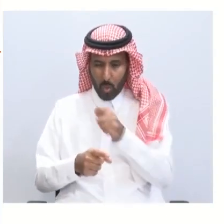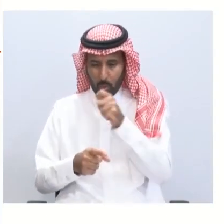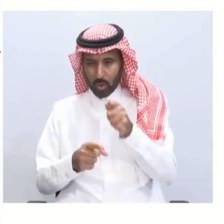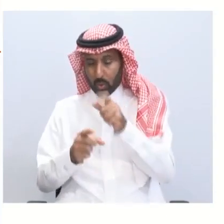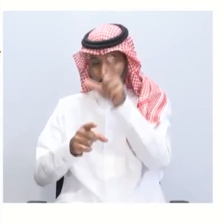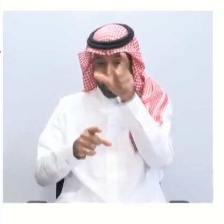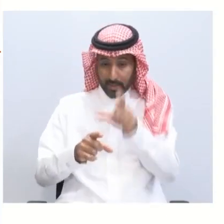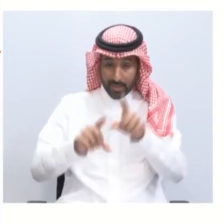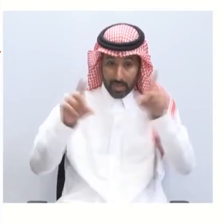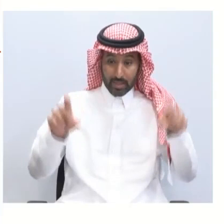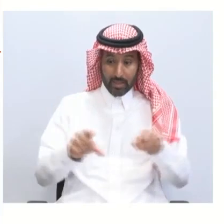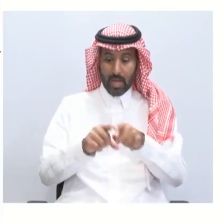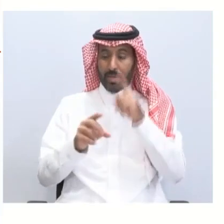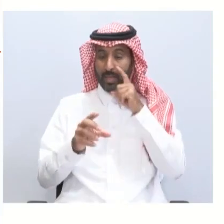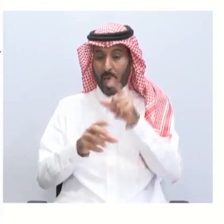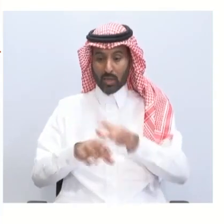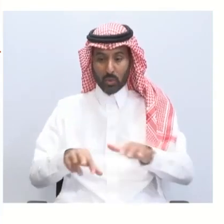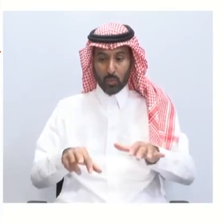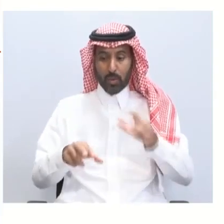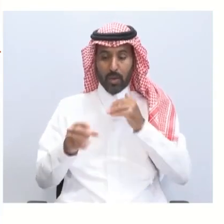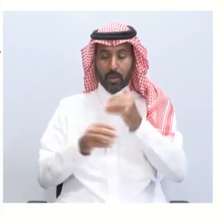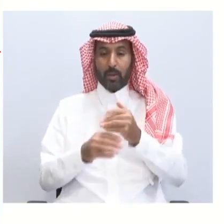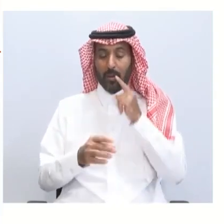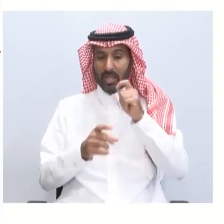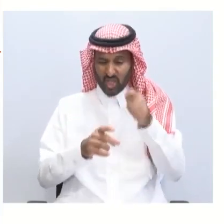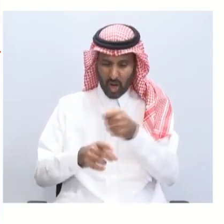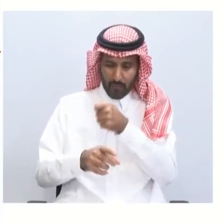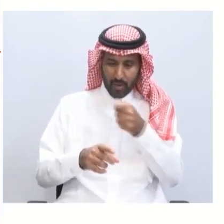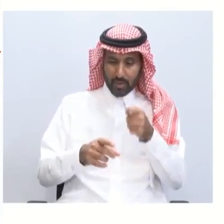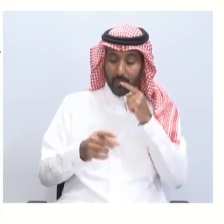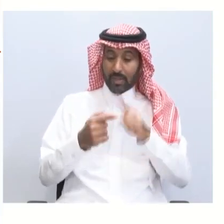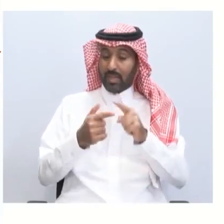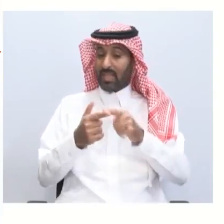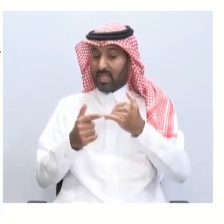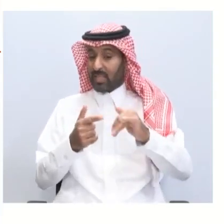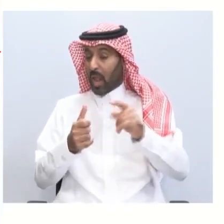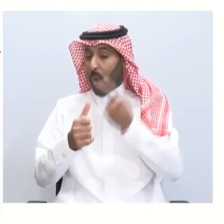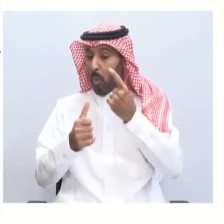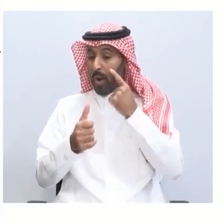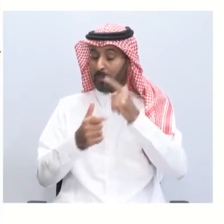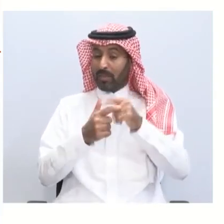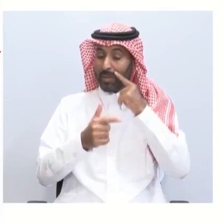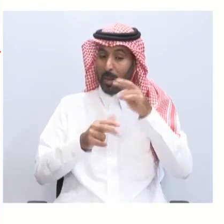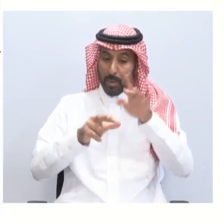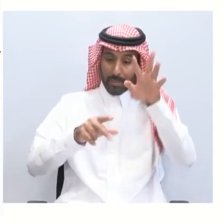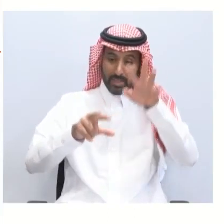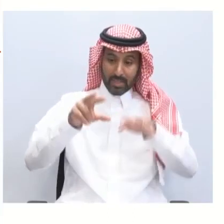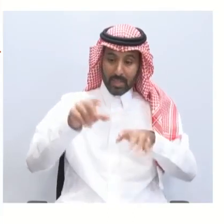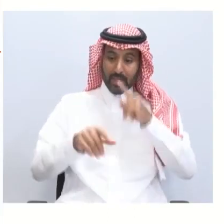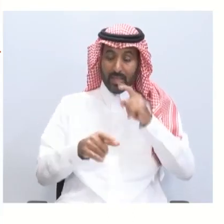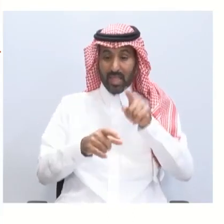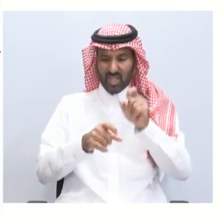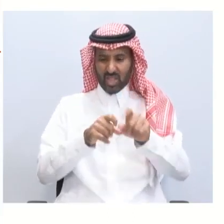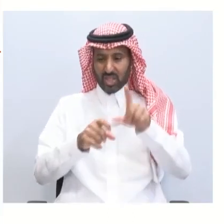اجزاء جهاز الحاسوب يمكن اجراء الفحص عبر طريقتين اما باستخدام البرمجيه المتضمنه نظام